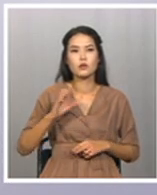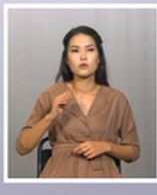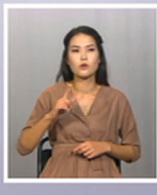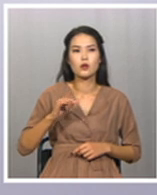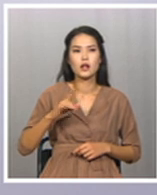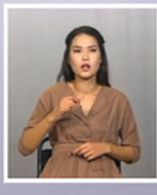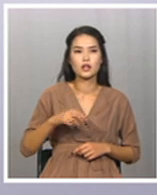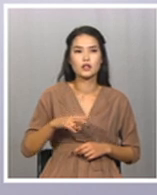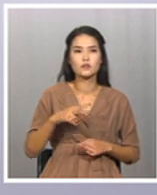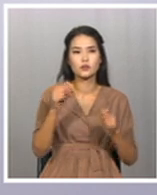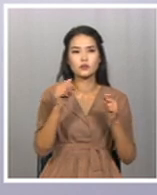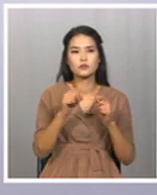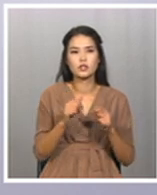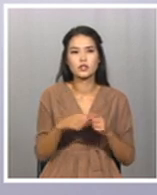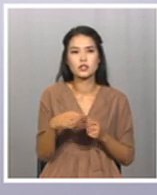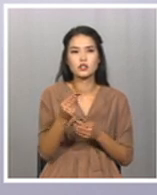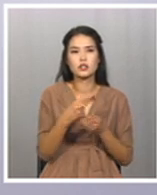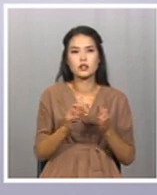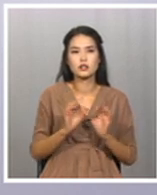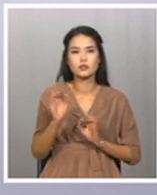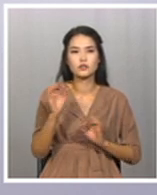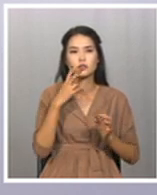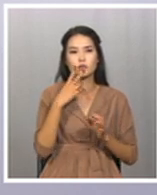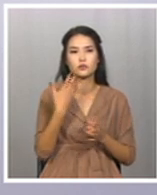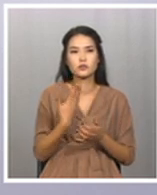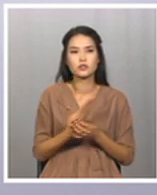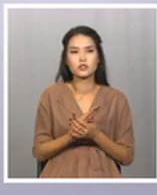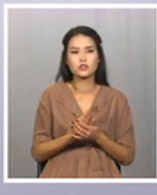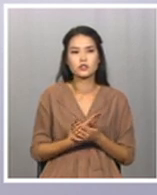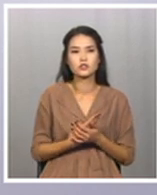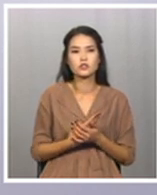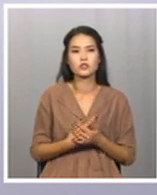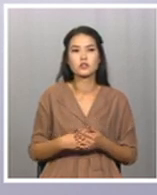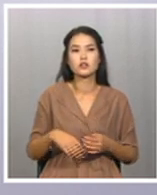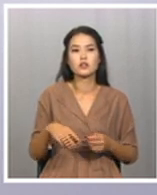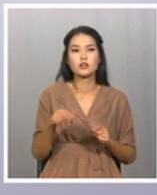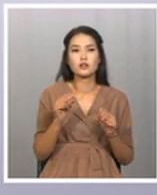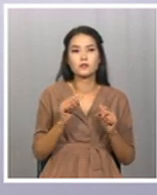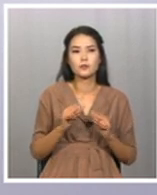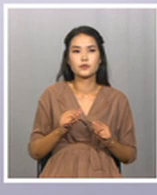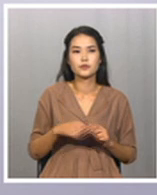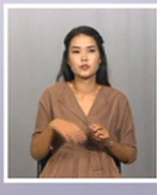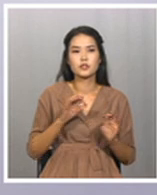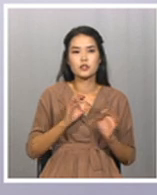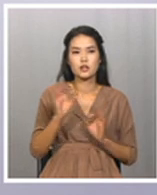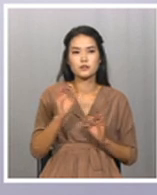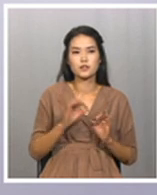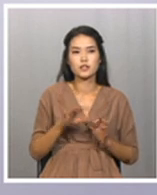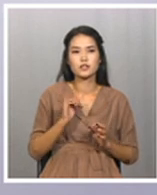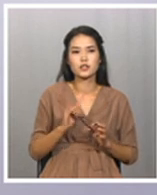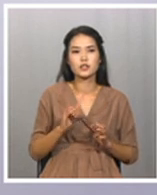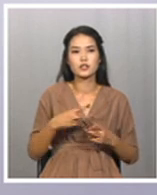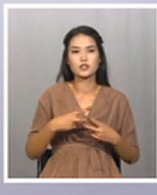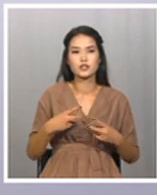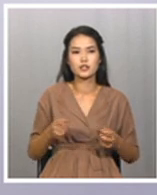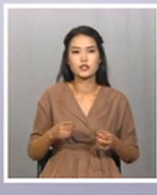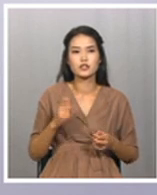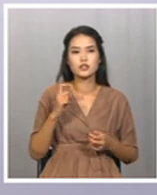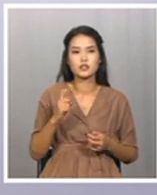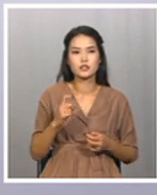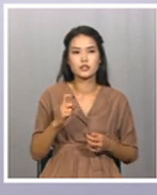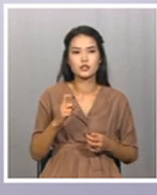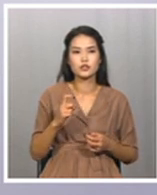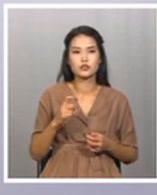логарифмдік функцияның графигі көрсеткіштік функцияның графигіне Y тең